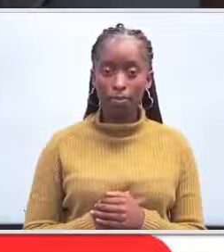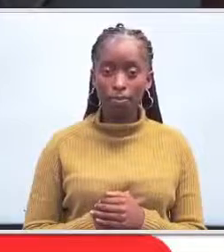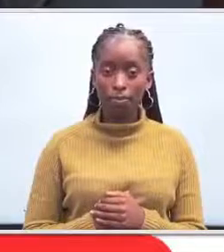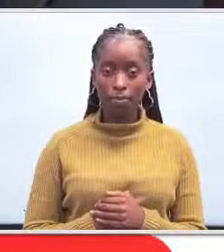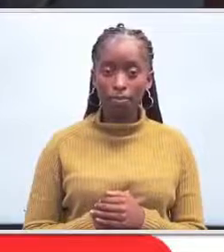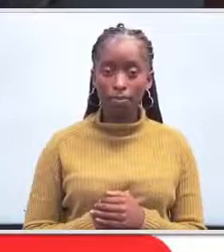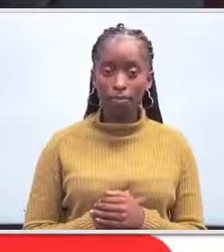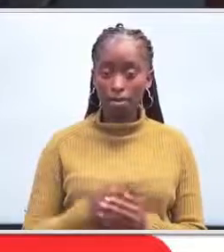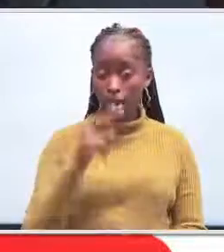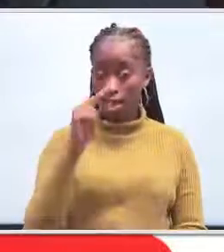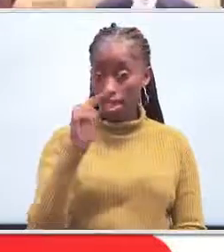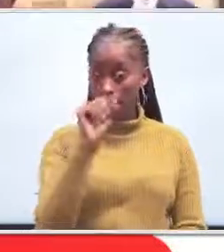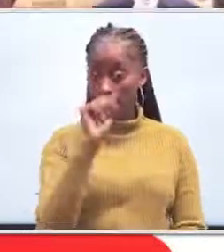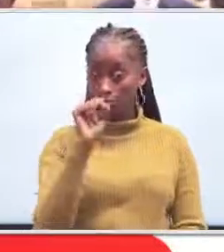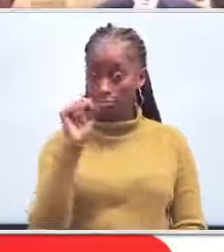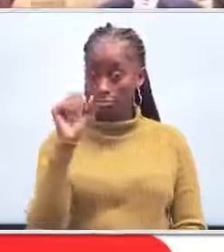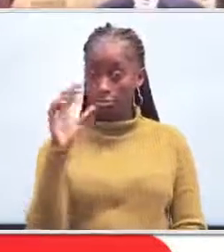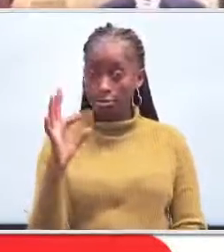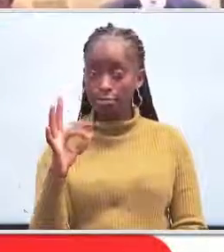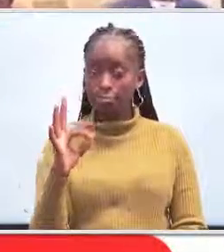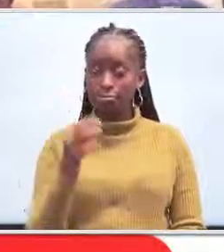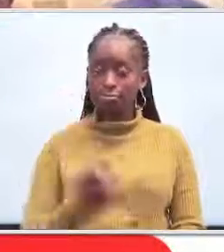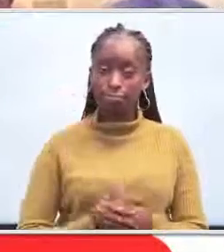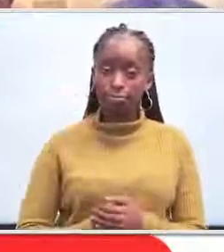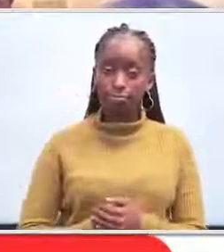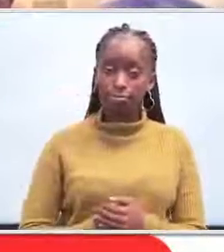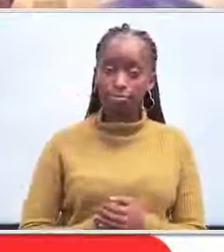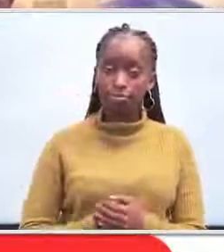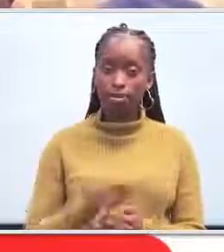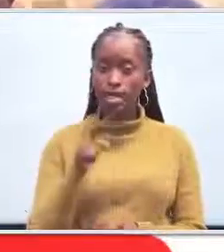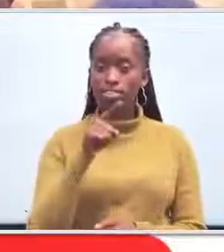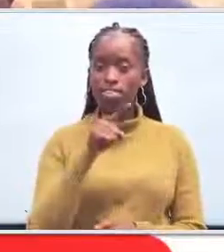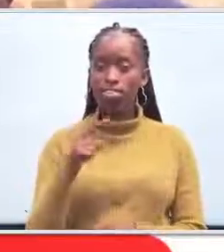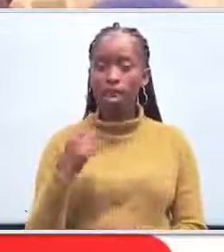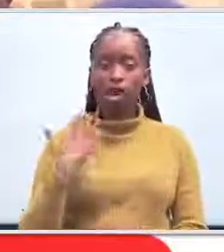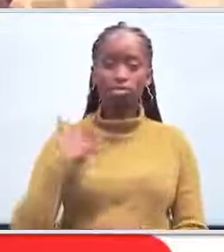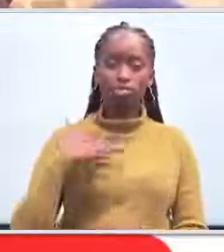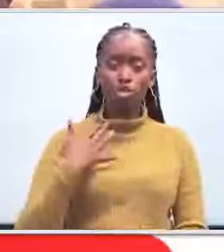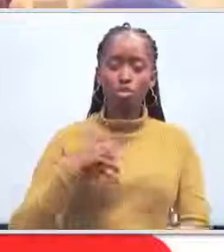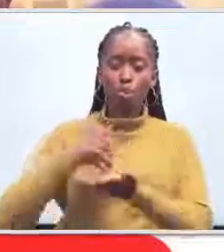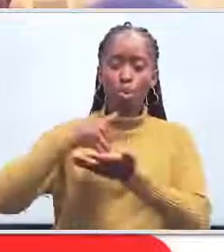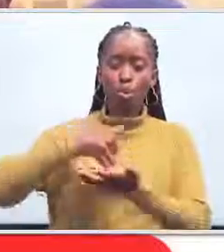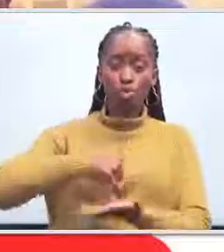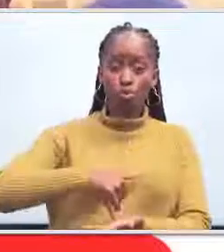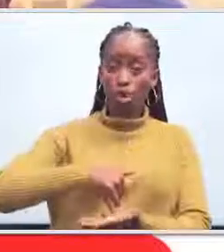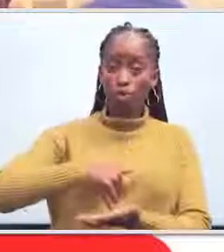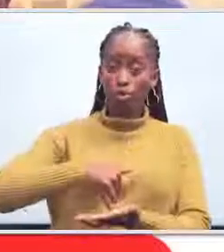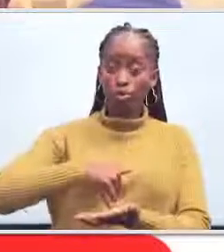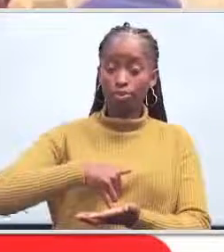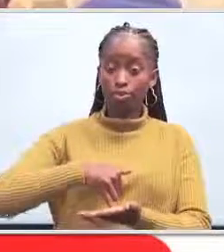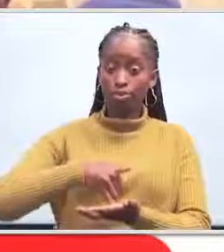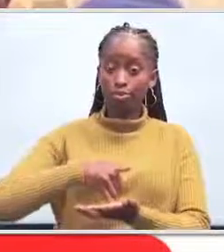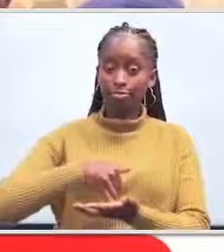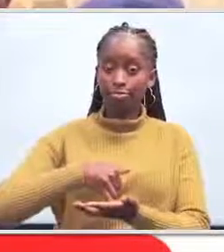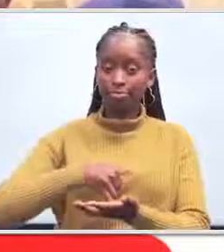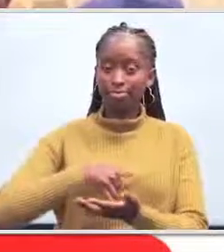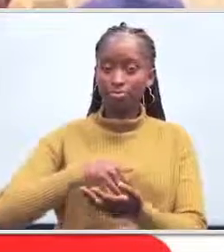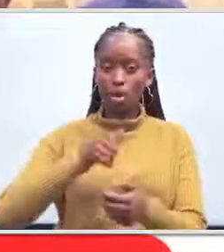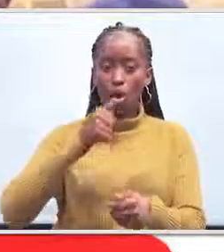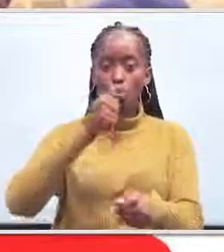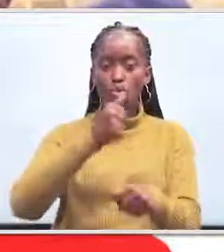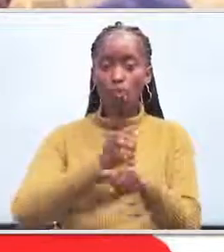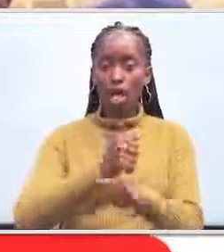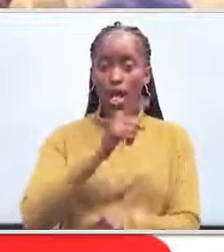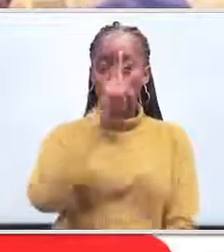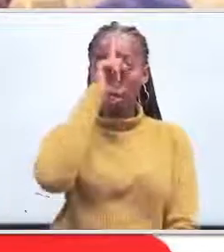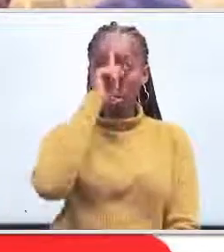security NSSF card. This notorious criminal has been involved in committing serious crimes